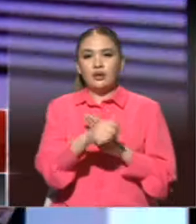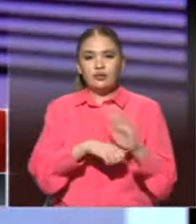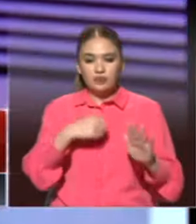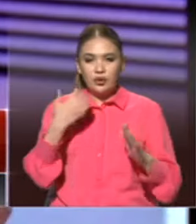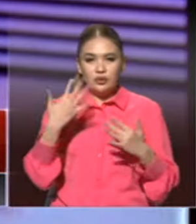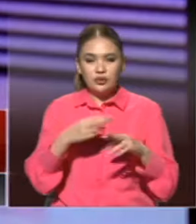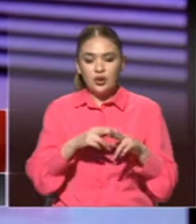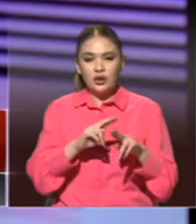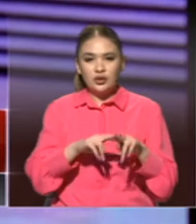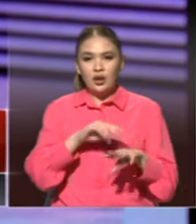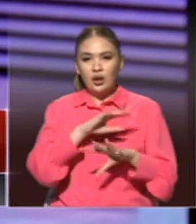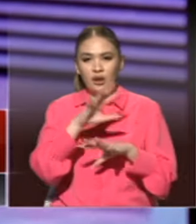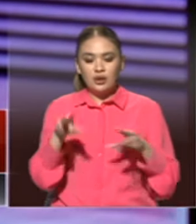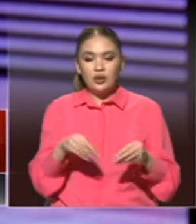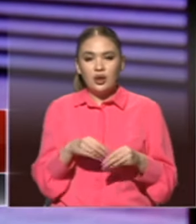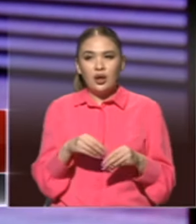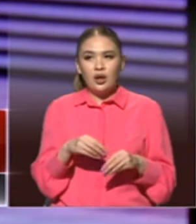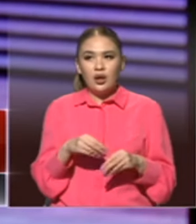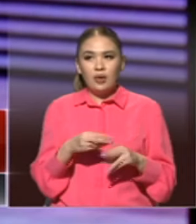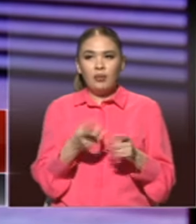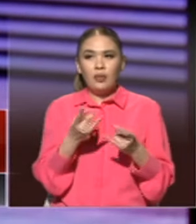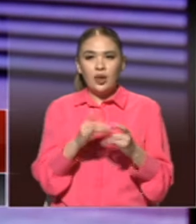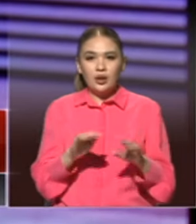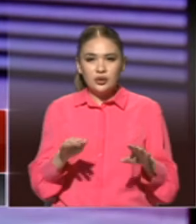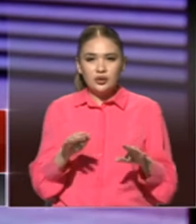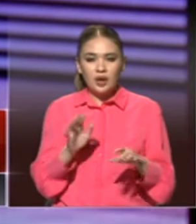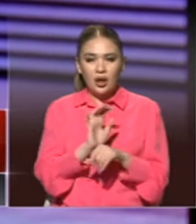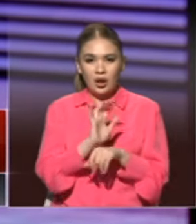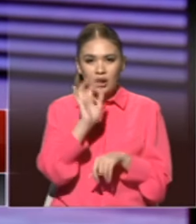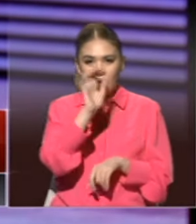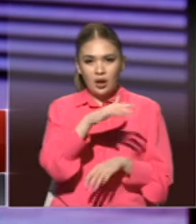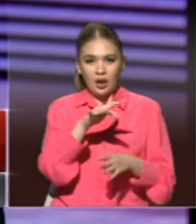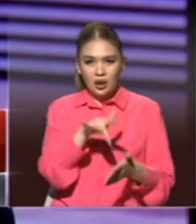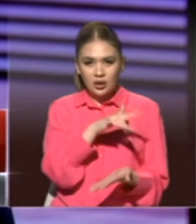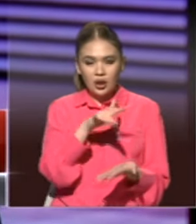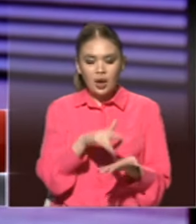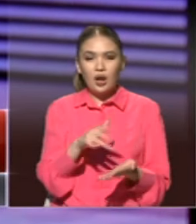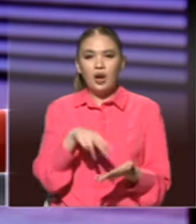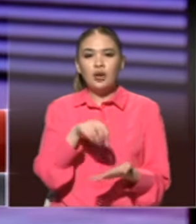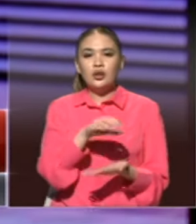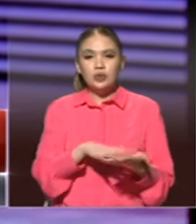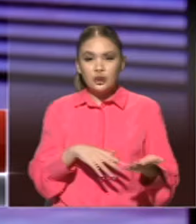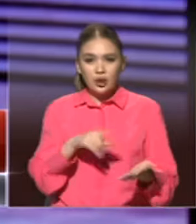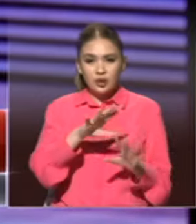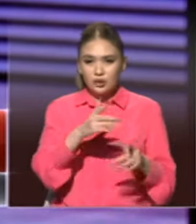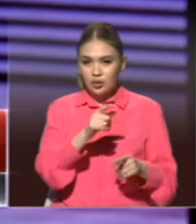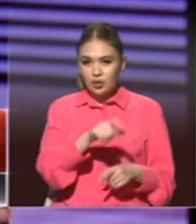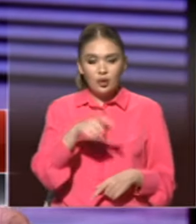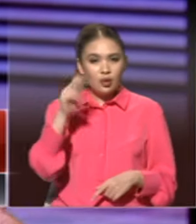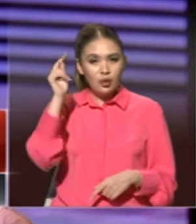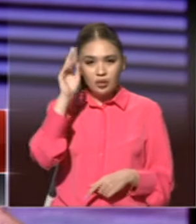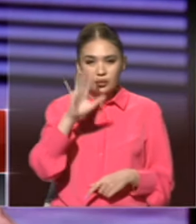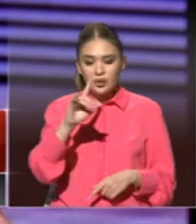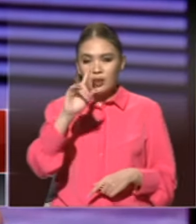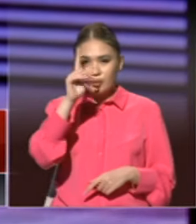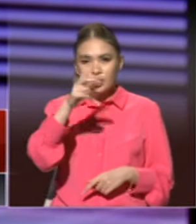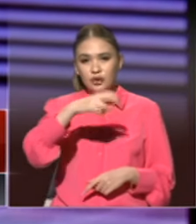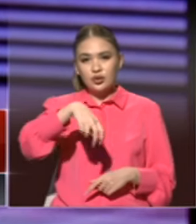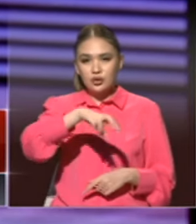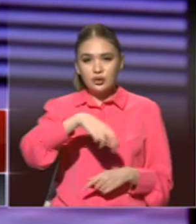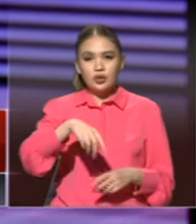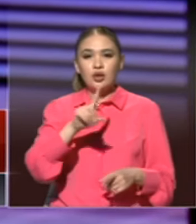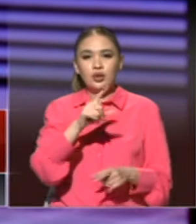Анақты соңғы мал сойып, ертең баланы қалаға жібереміз бе? Ол бала қалаға барғаннан кейін ол оқымаса, бір жыл жүрсе, сонда не